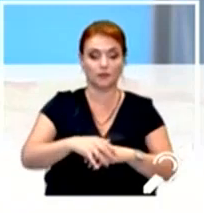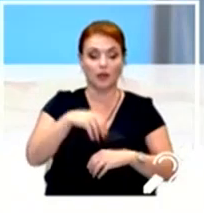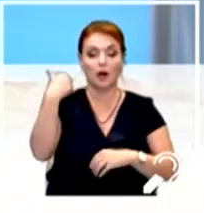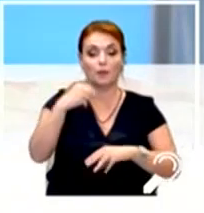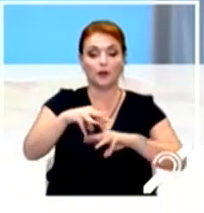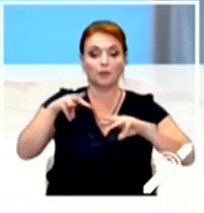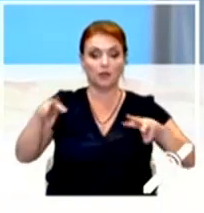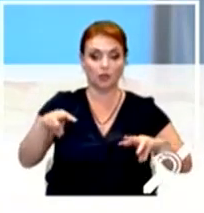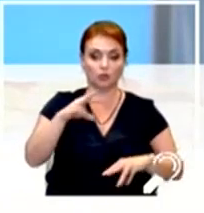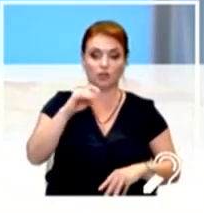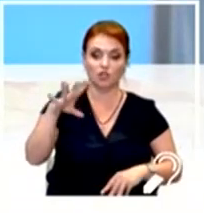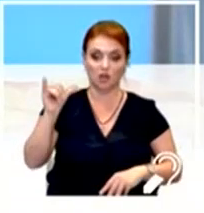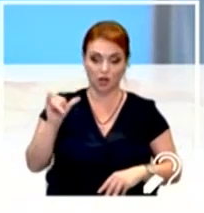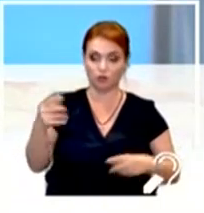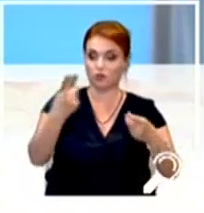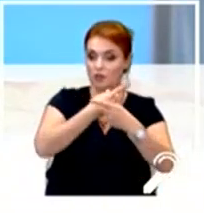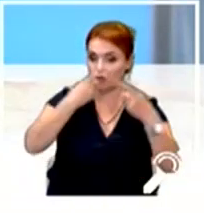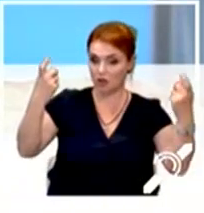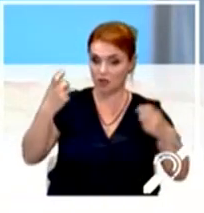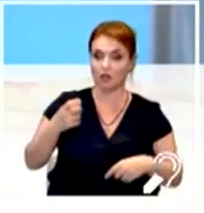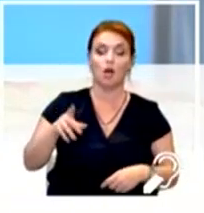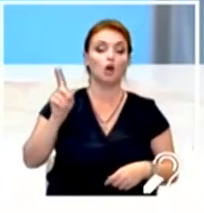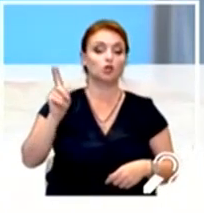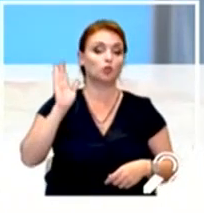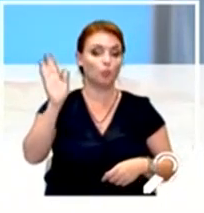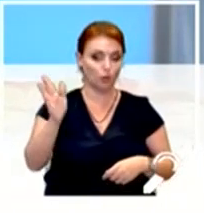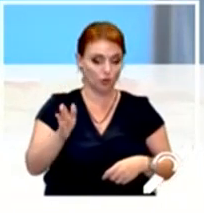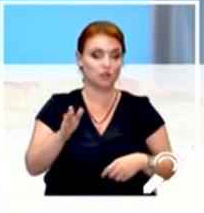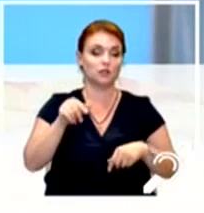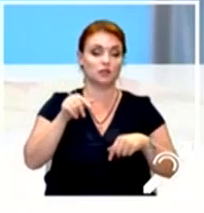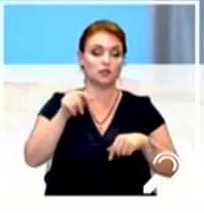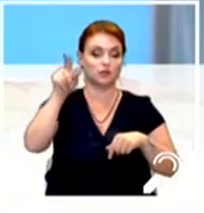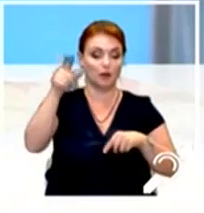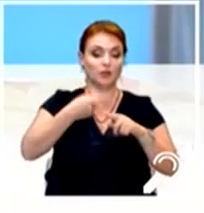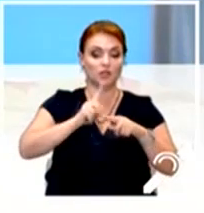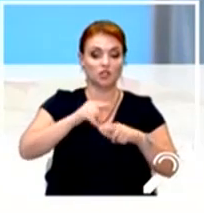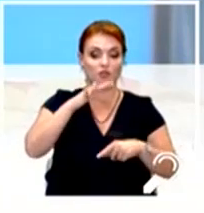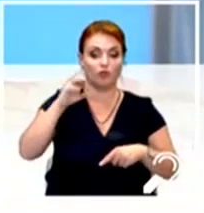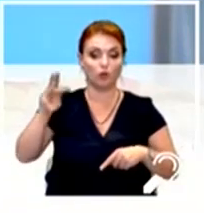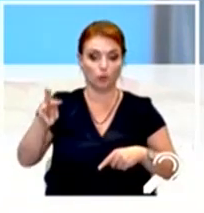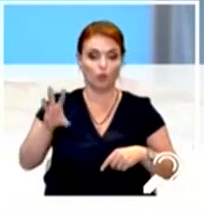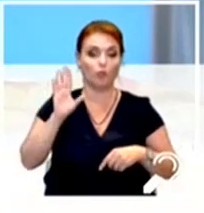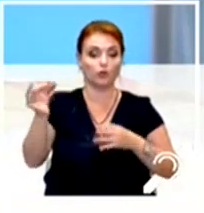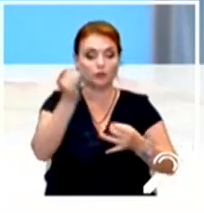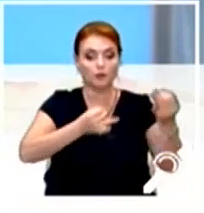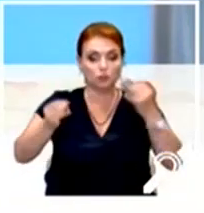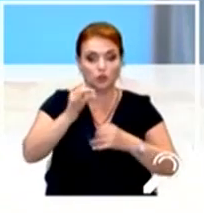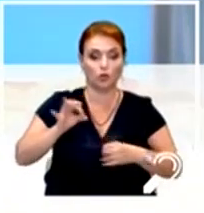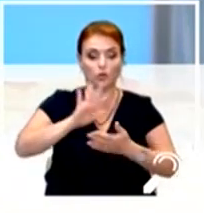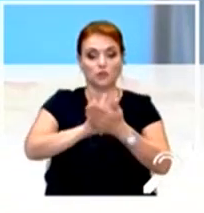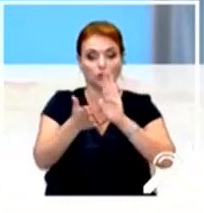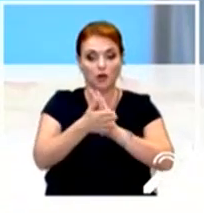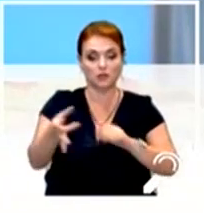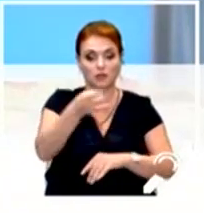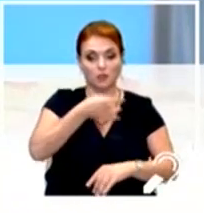conferința ministerială a platformei vor fi analizate necesitățile Republicii Moldova în contextul crizelor cauzate de războiul Rusiei